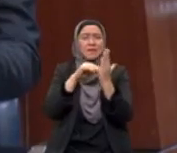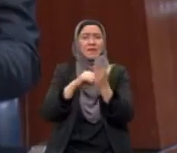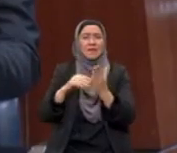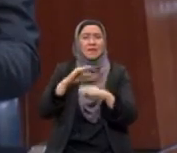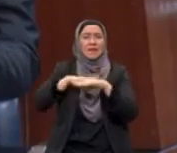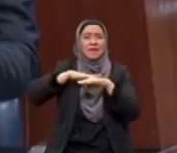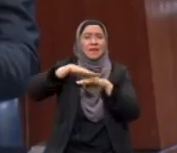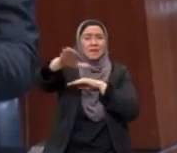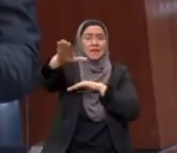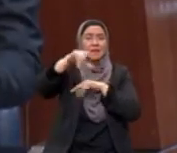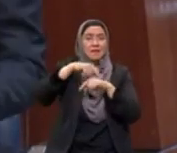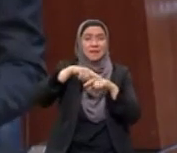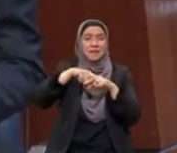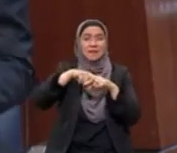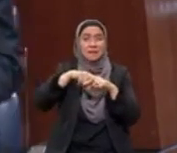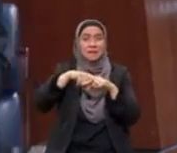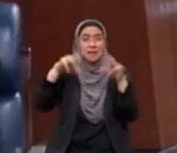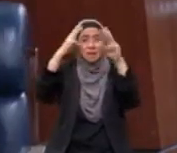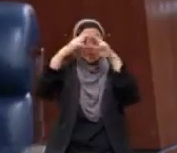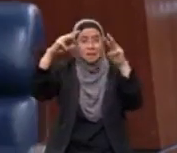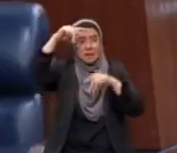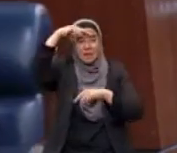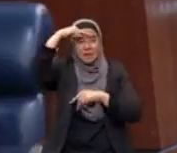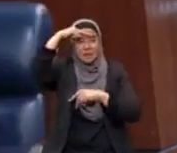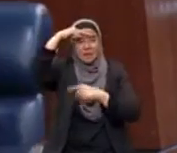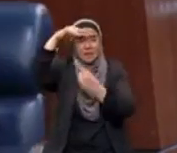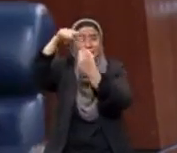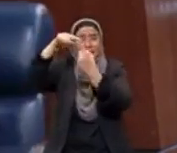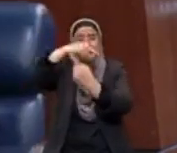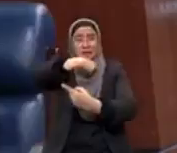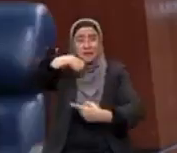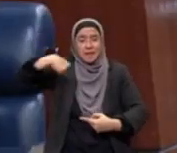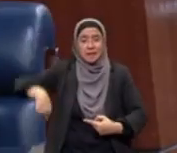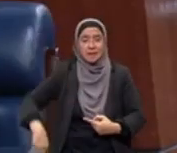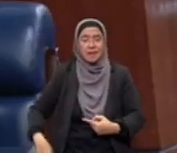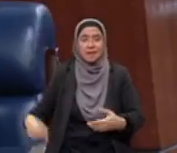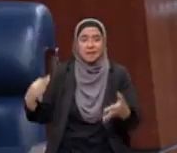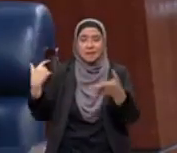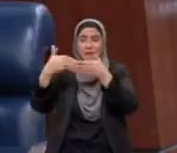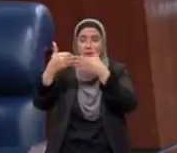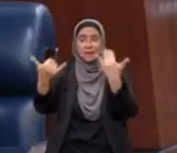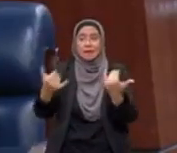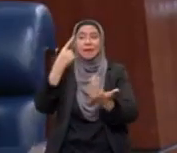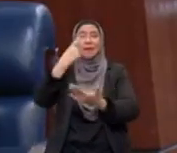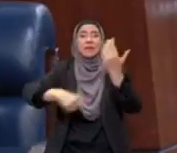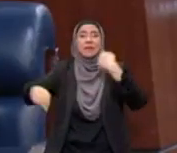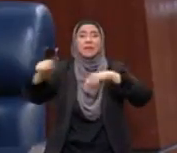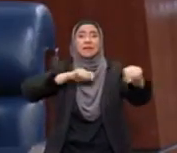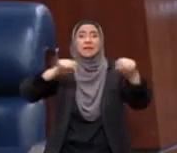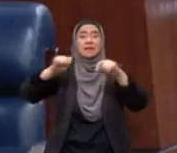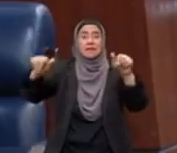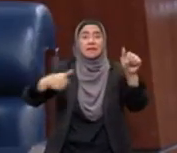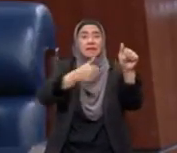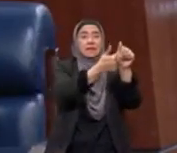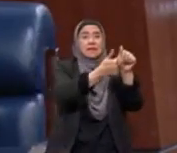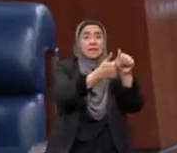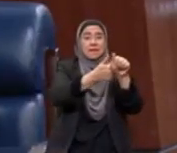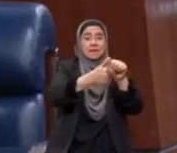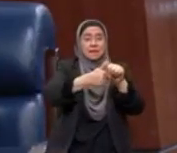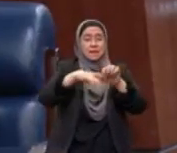kepada negara Cina setakat ini dan Apakah tindakan susulan yang telah diambil misalnya